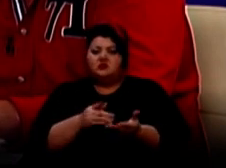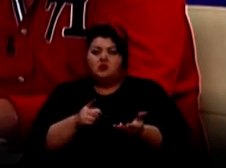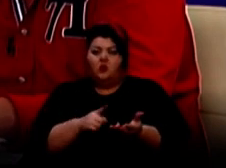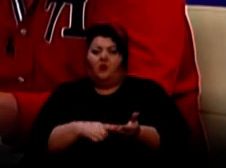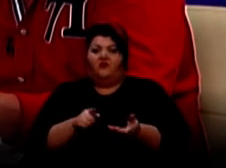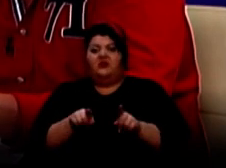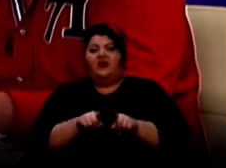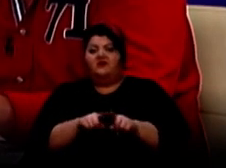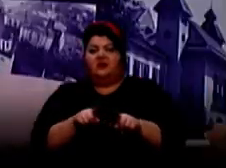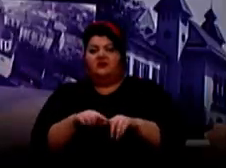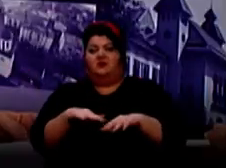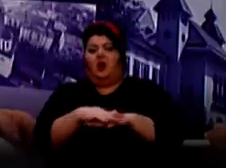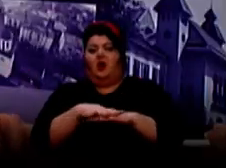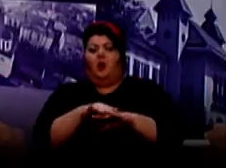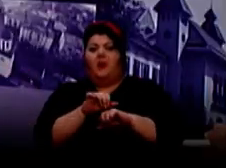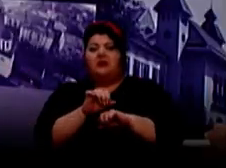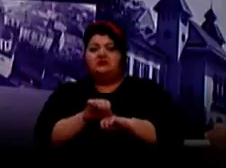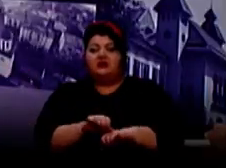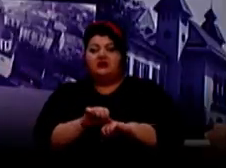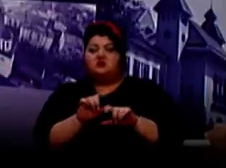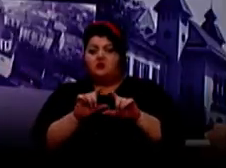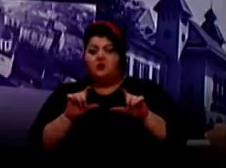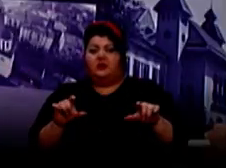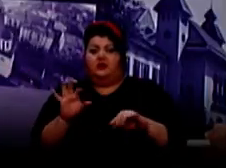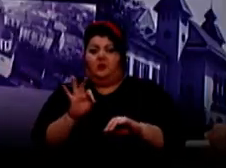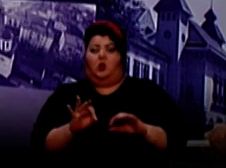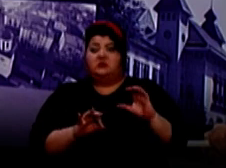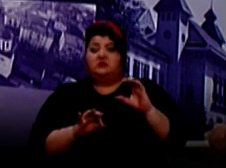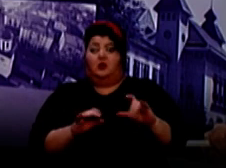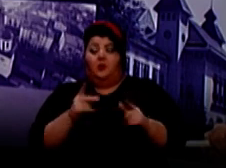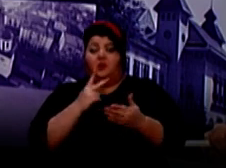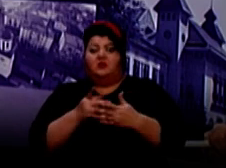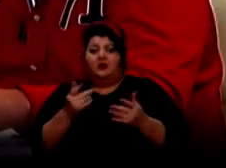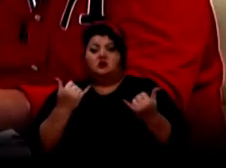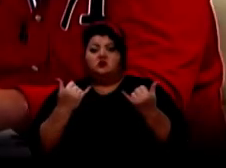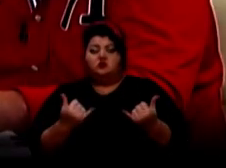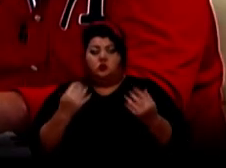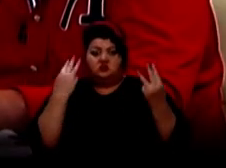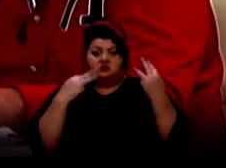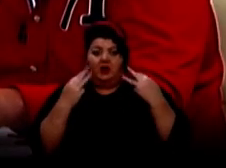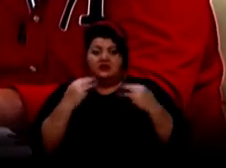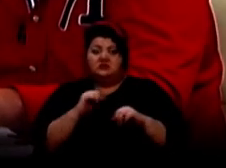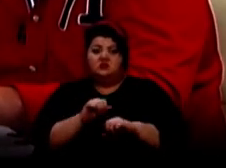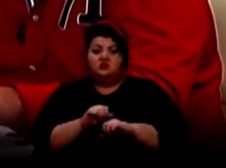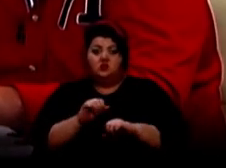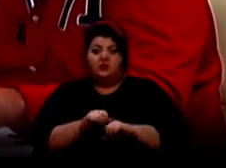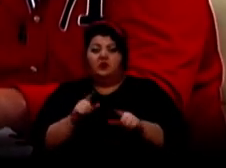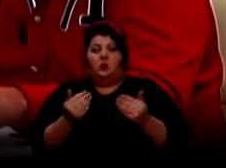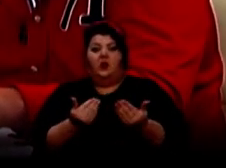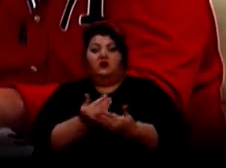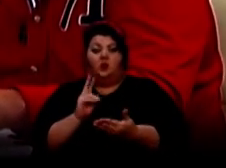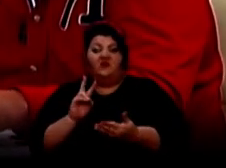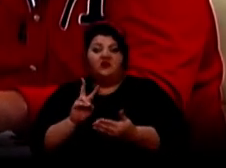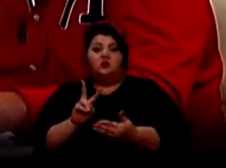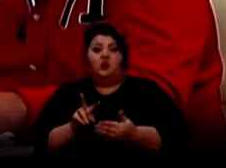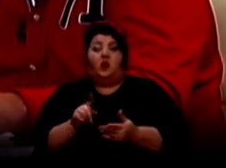тих самих громадських зупинках. Олександре Сергійовичу, подивіться, які в них сучасні громадські зупинки. У них нові тролейбуси, але